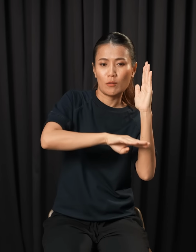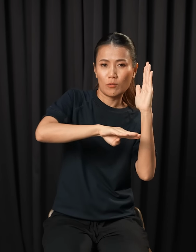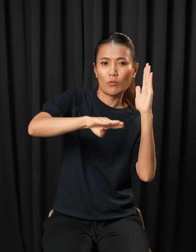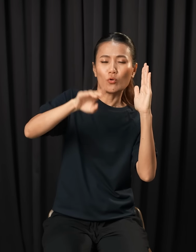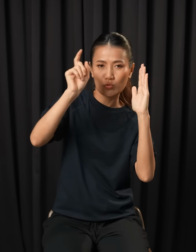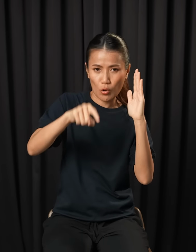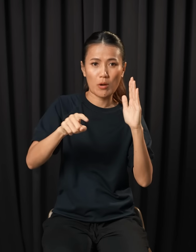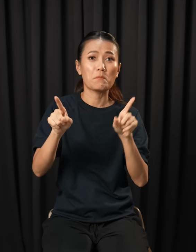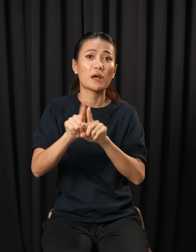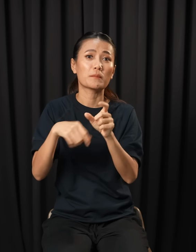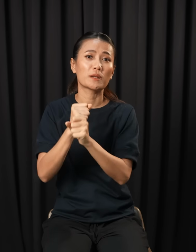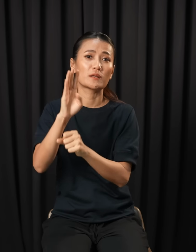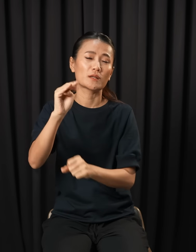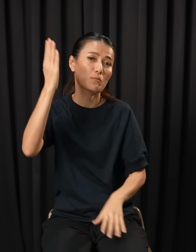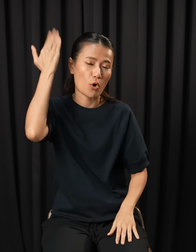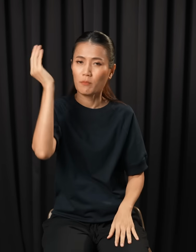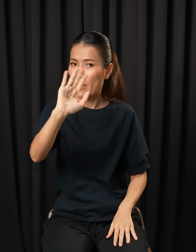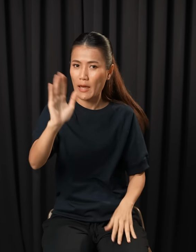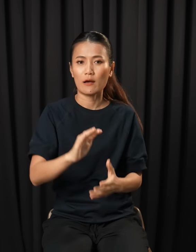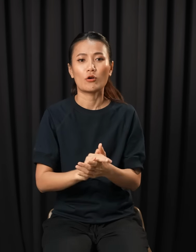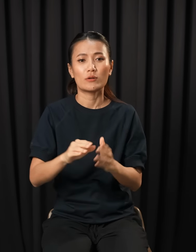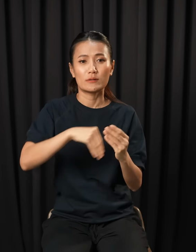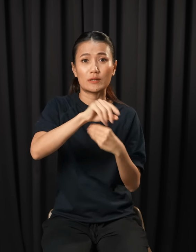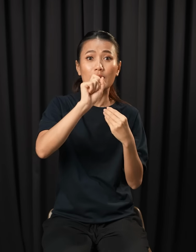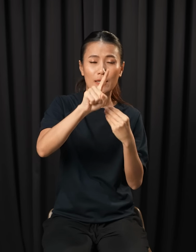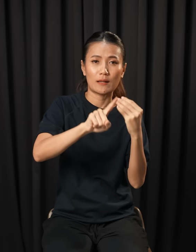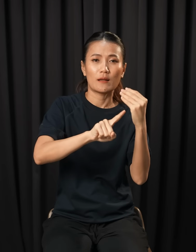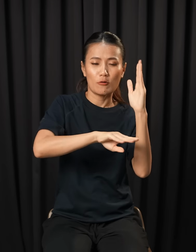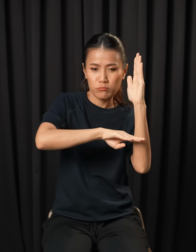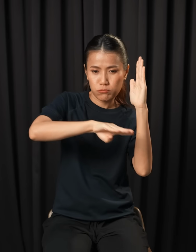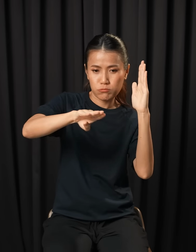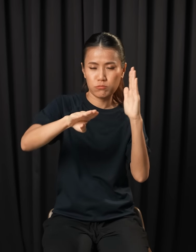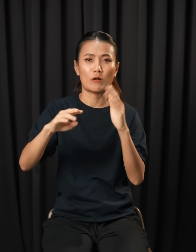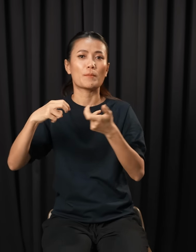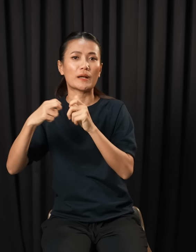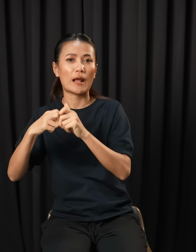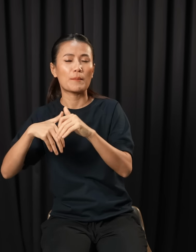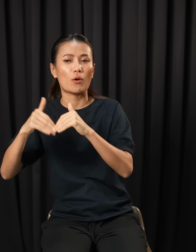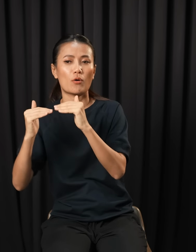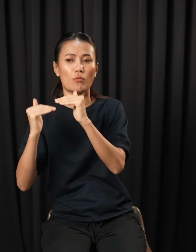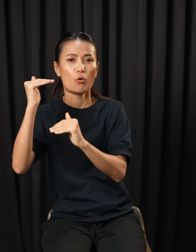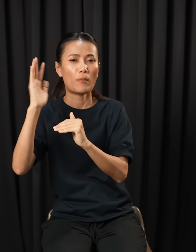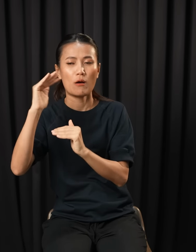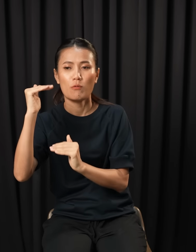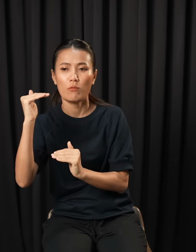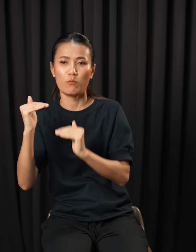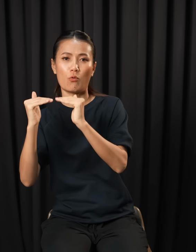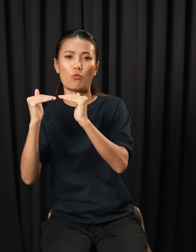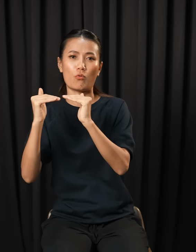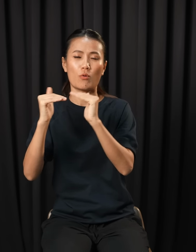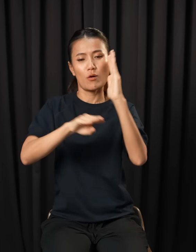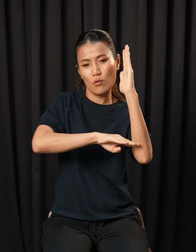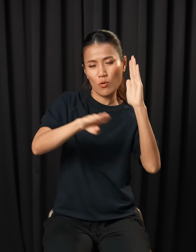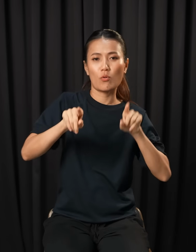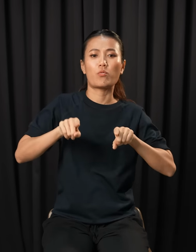ก็ต้องโตด้วยแต่จะโตเหมือน40ปีที่ผ่านมาไม่ได้โตอย่างเดียวแต่เหลื่อมล้ำนี่1ใน3เพราะฉะนั้นวิธีคิดของเราต่างจากพรรคอื่นก็คือว่าเศรษฐกิจต้องโตด้วยแล้วก็ลด